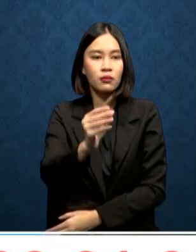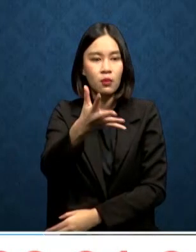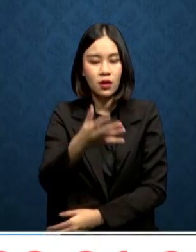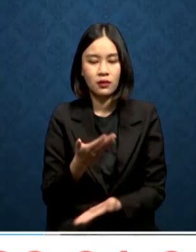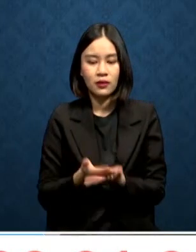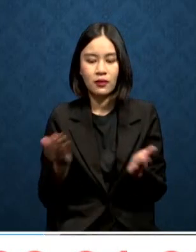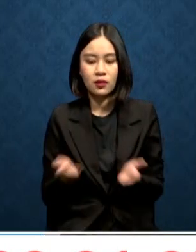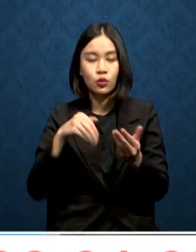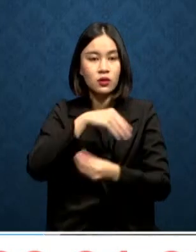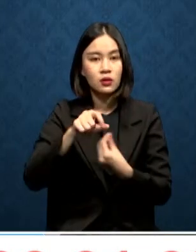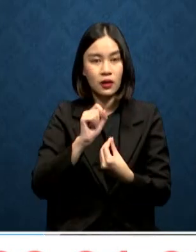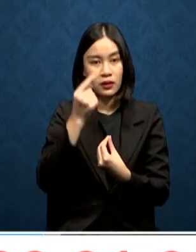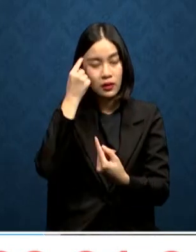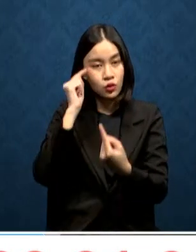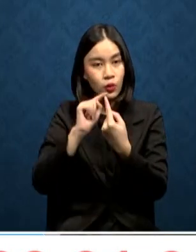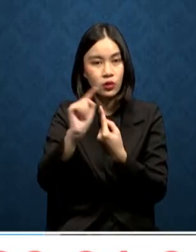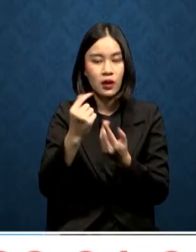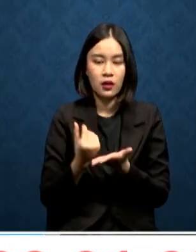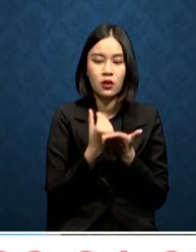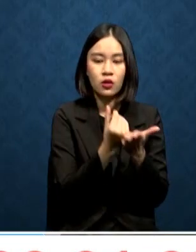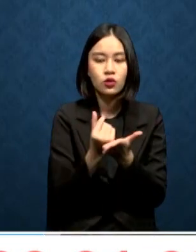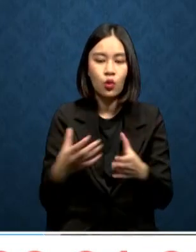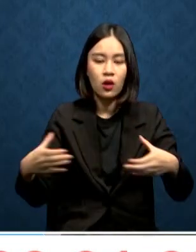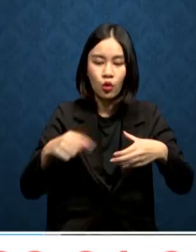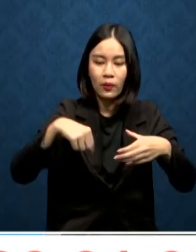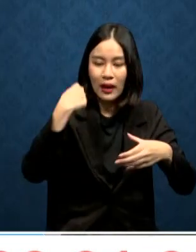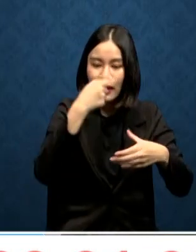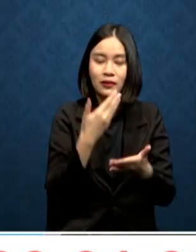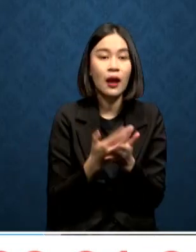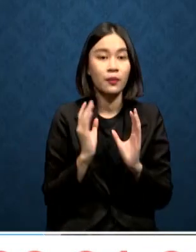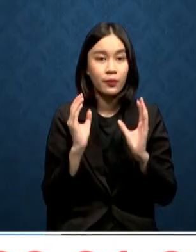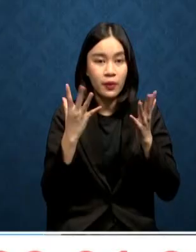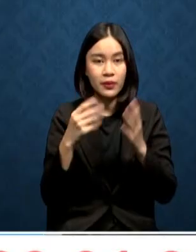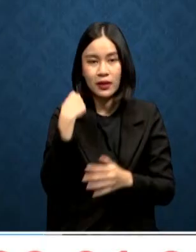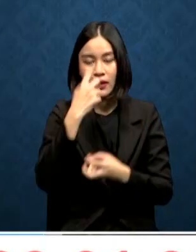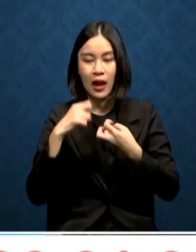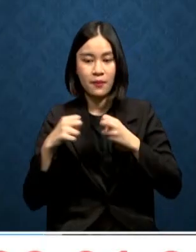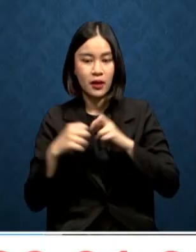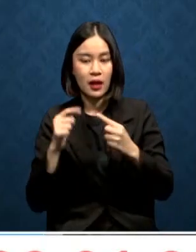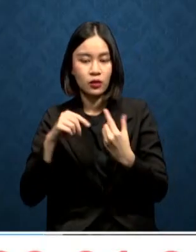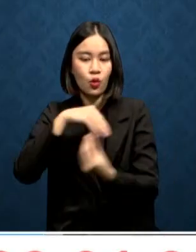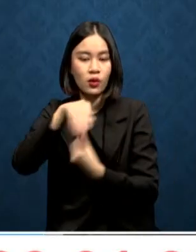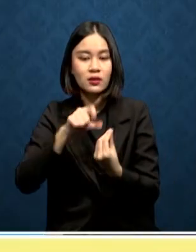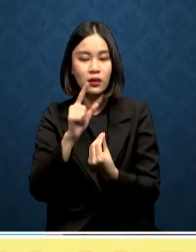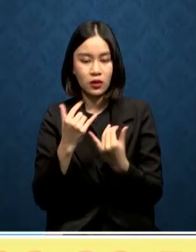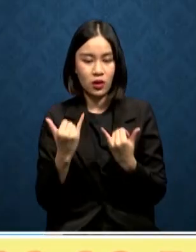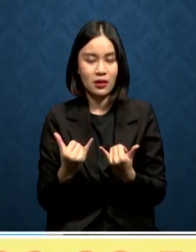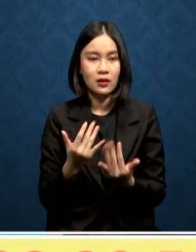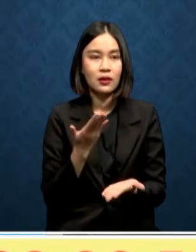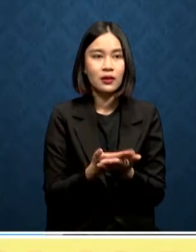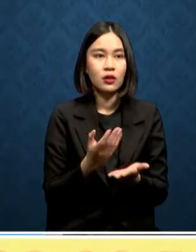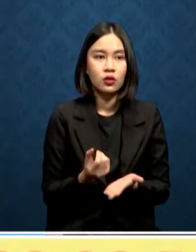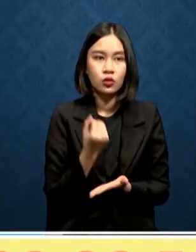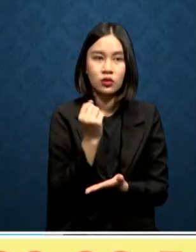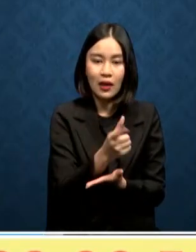จก้อนนี้นะครับมีจุดประสงค์หลักคือช่วยเหลือกลุ่มเปราะบางและผู้ประสบภาวะทางเศรษฐกิจปัจจุบันและใช้ในการกระตุ้นเศร